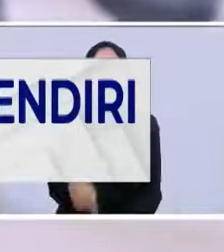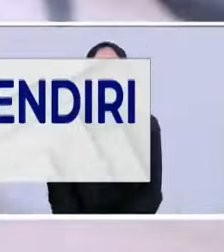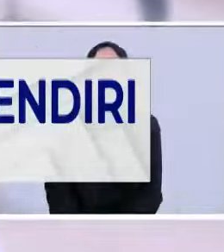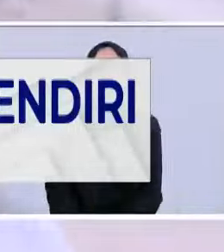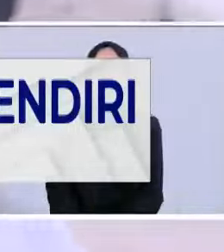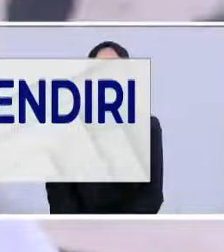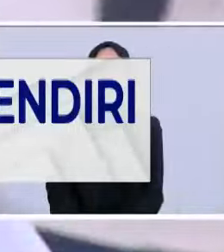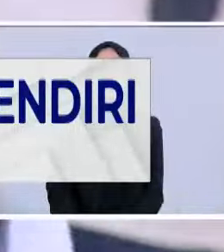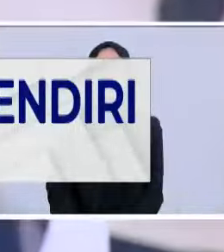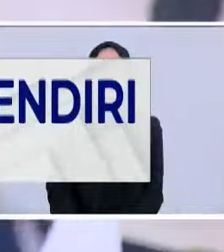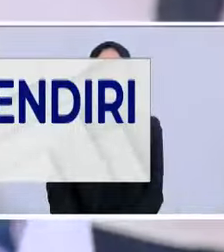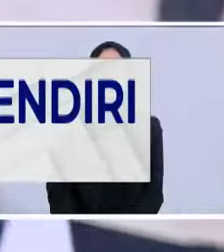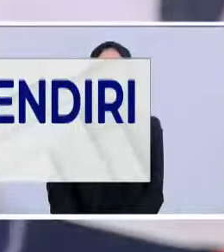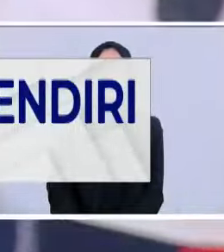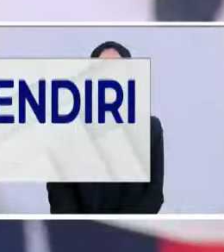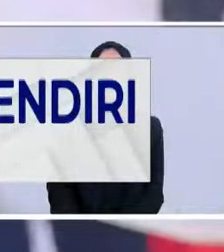Maka dari proses itu,